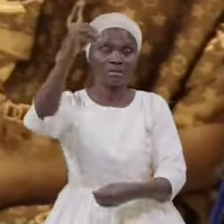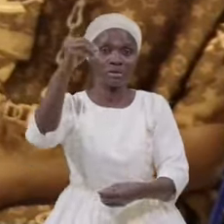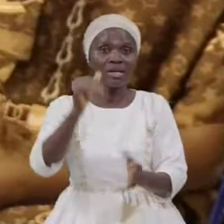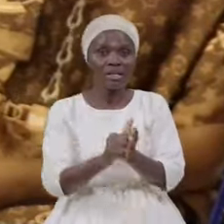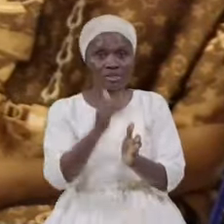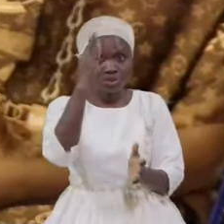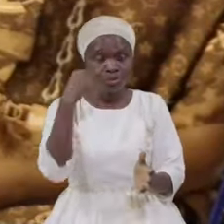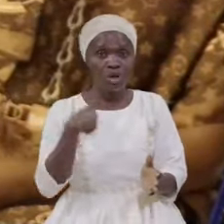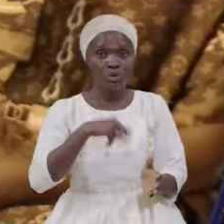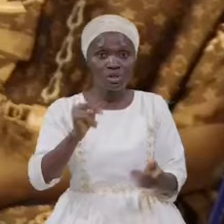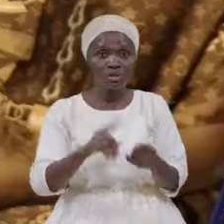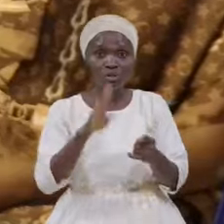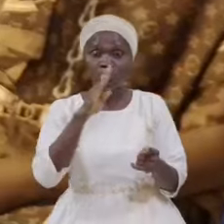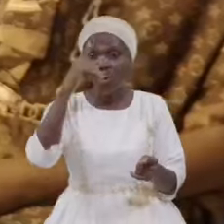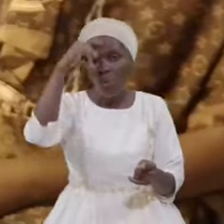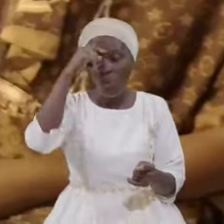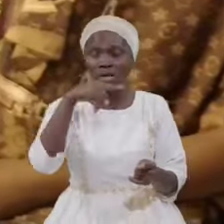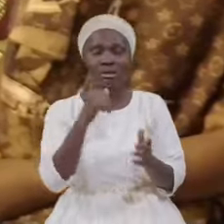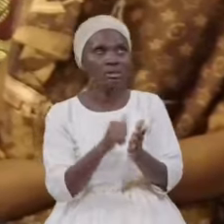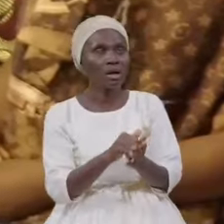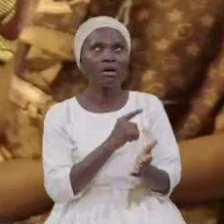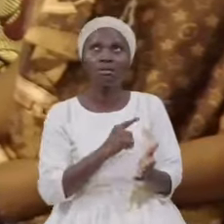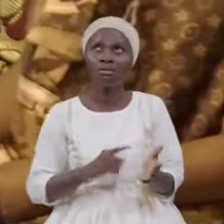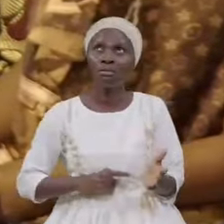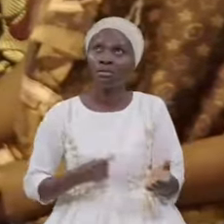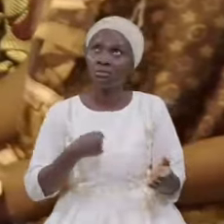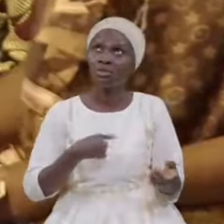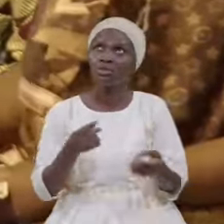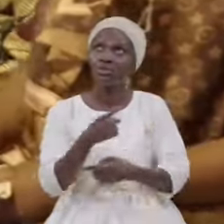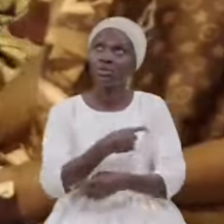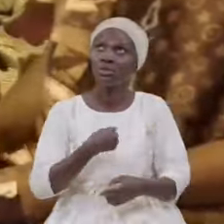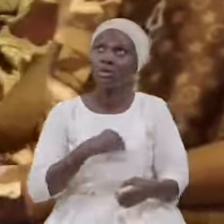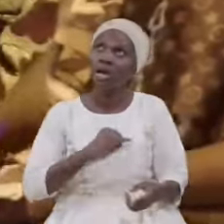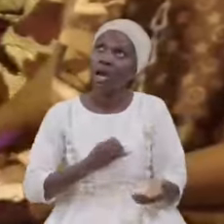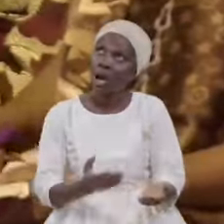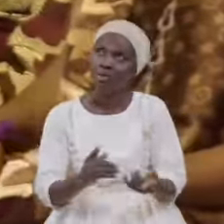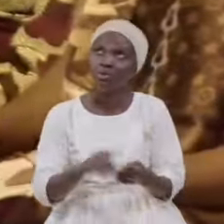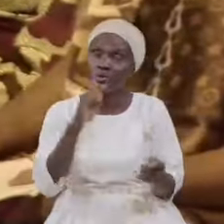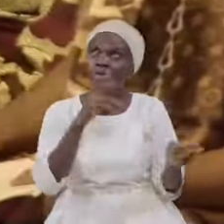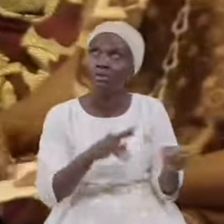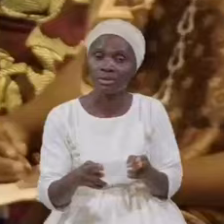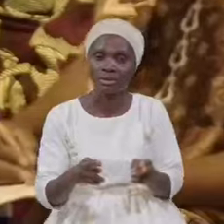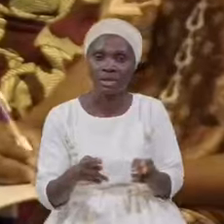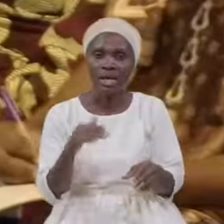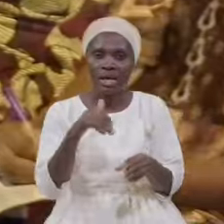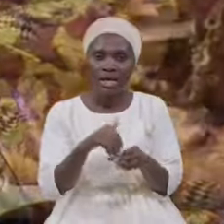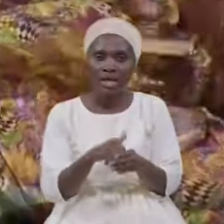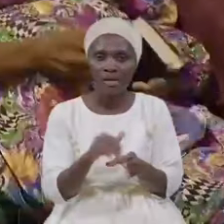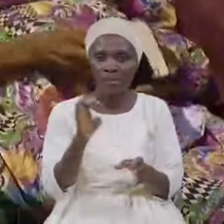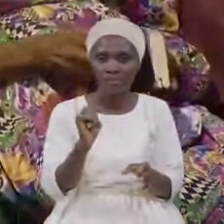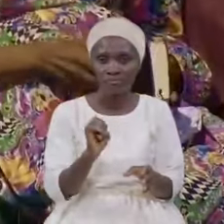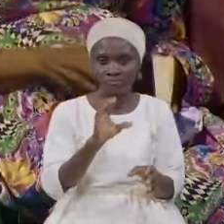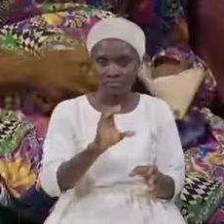Seigneur, je veux être prêt. Je vous lis donc en Ecclésiaste 12. Lisons à partir